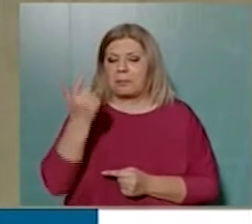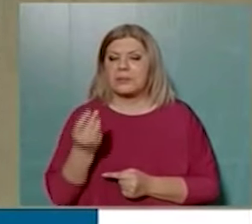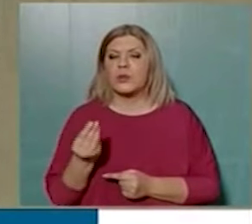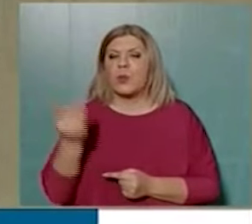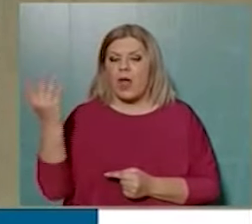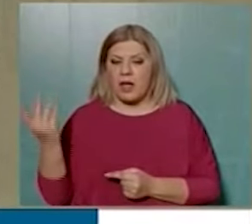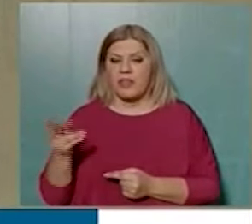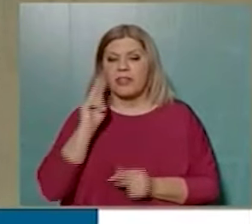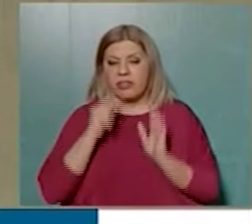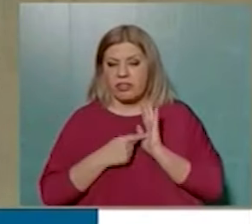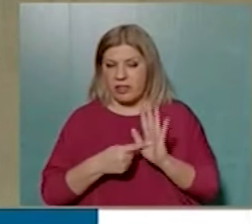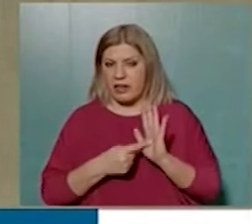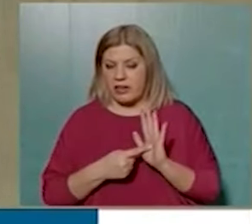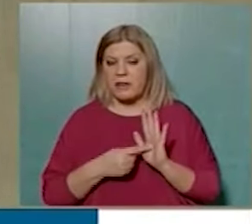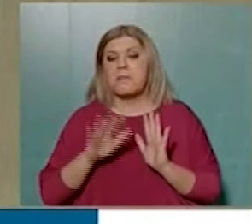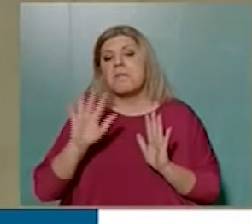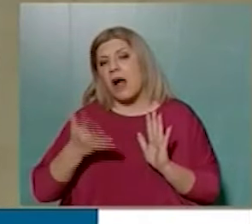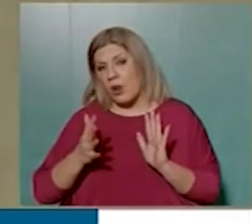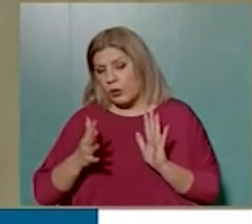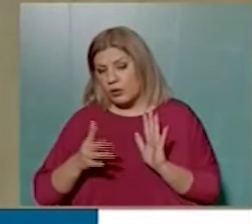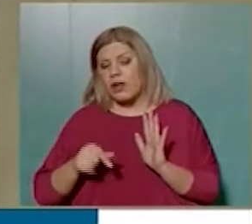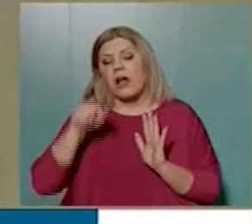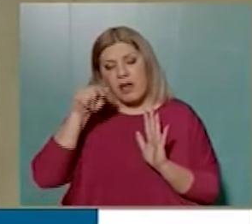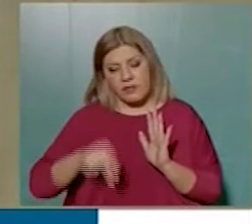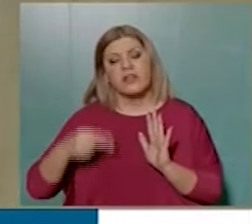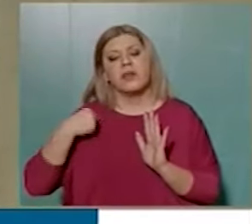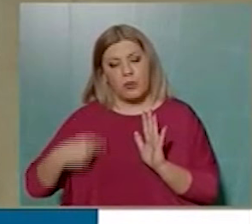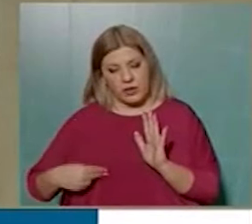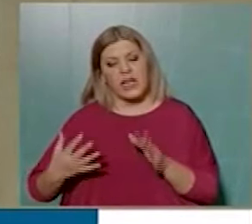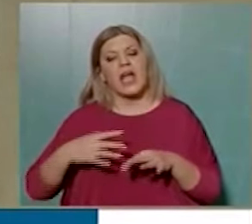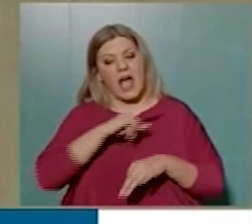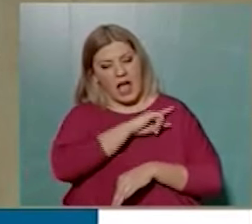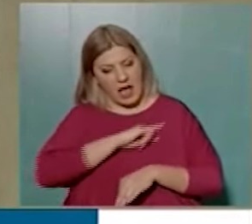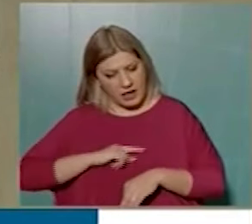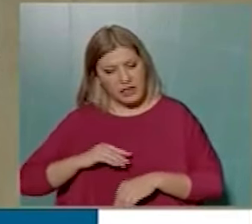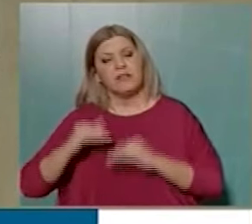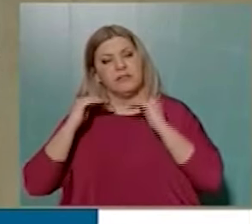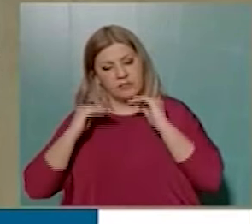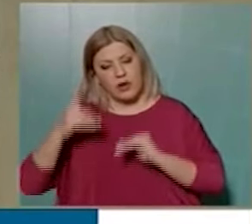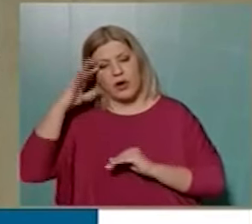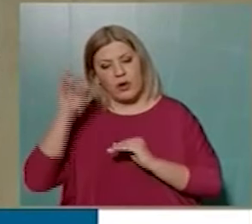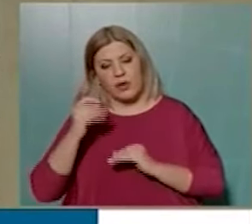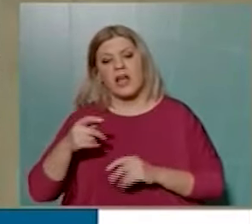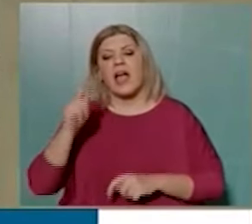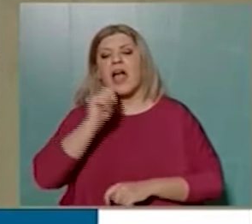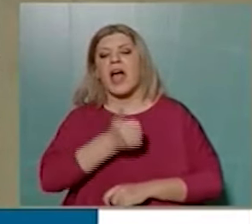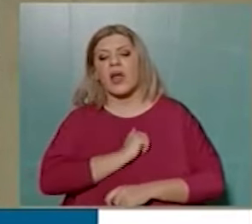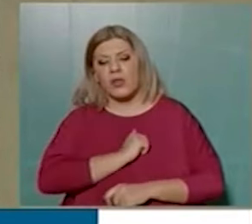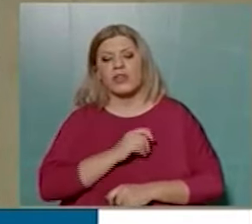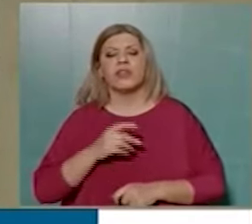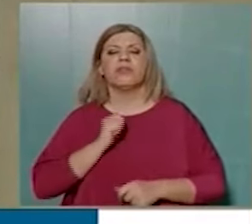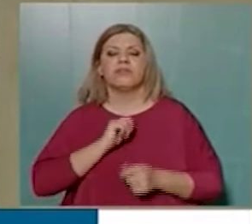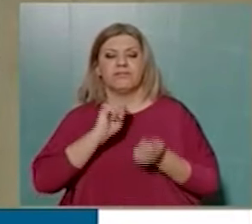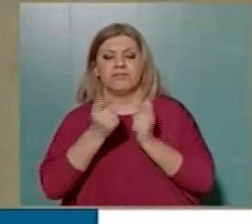δείχνει ότι μάλλον και αυτή η δημοτική αρχή θα συνεχίσει στη λογική των εργολαβιών των ιδιωτικοποιήσεων